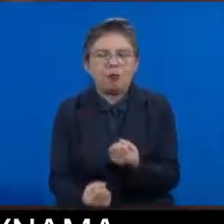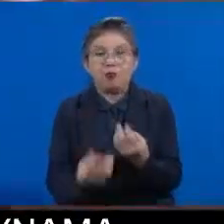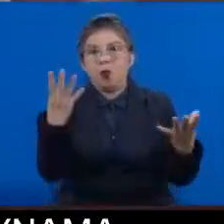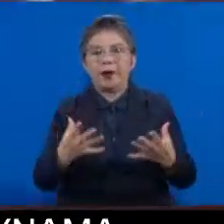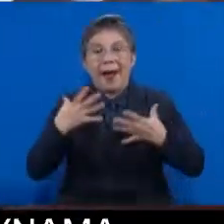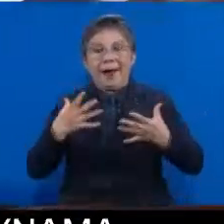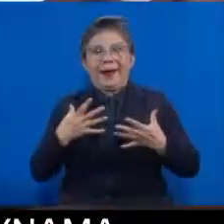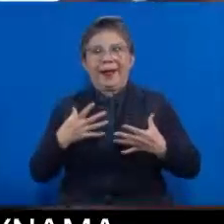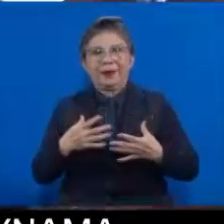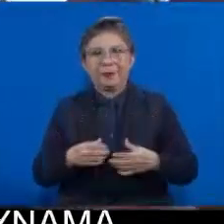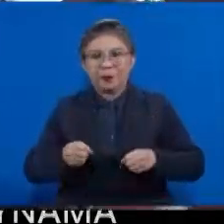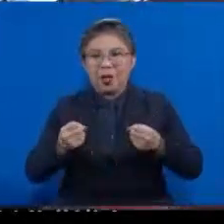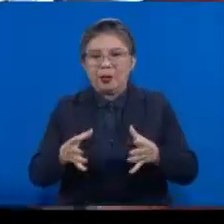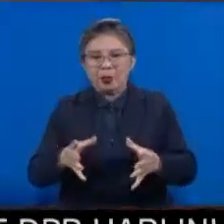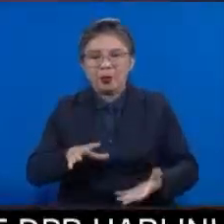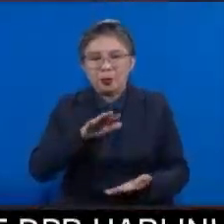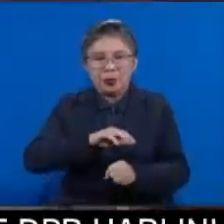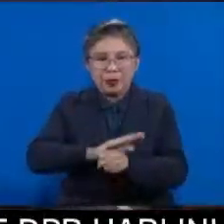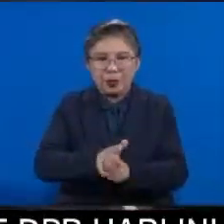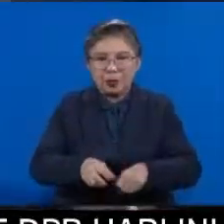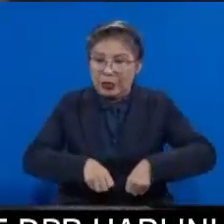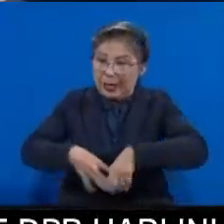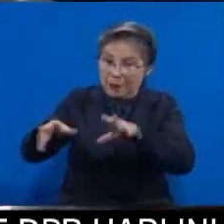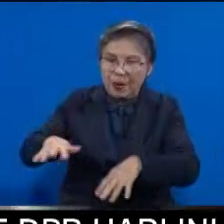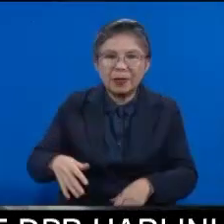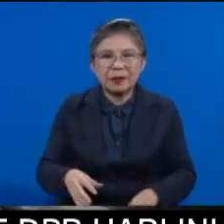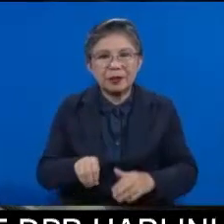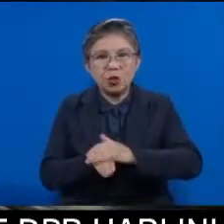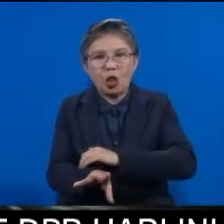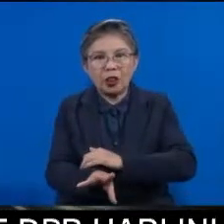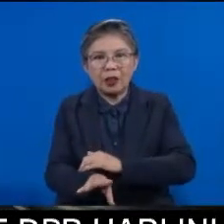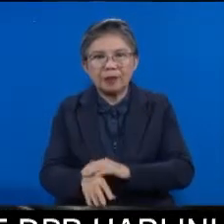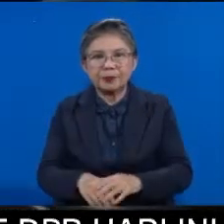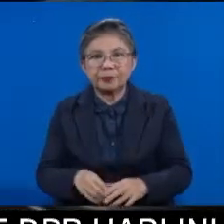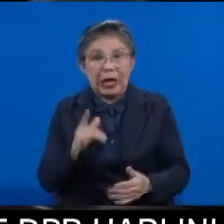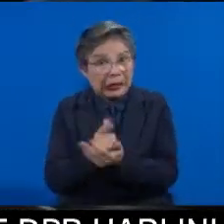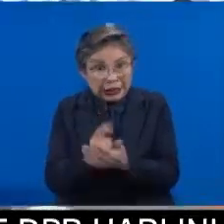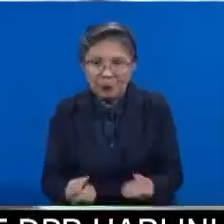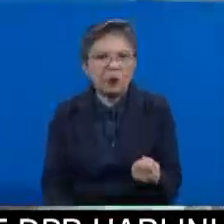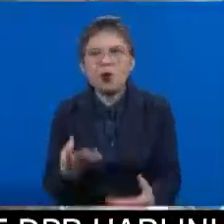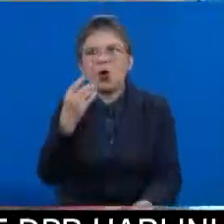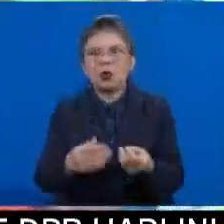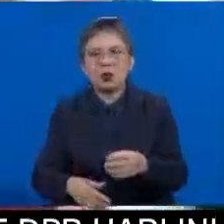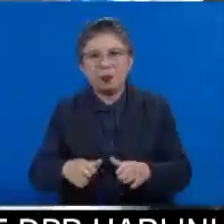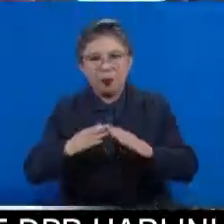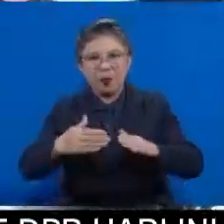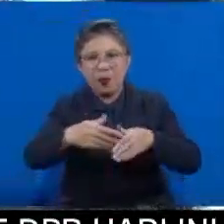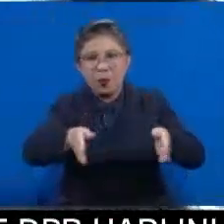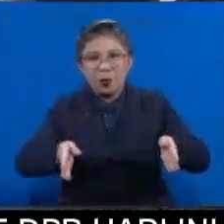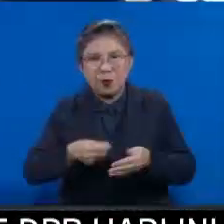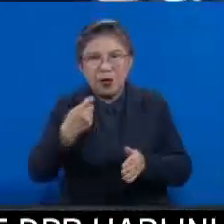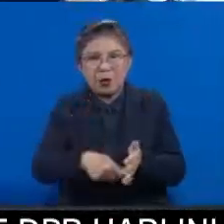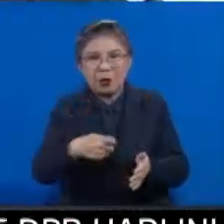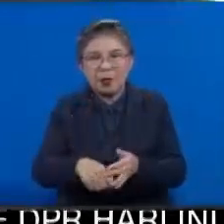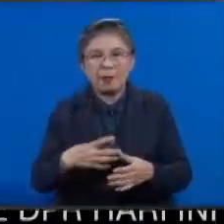kaget, pedagang malah melempar tabung gas yang masih terbakar ke selokan. Api lantas menyambar sejumlah penghuni kontrakan lain dan